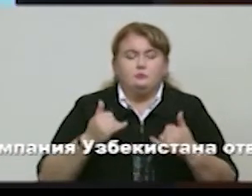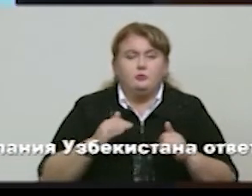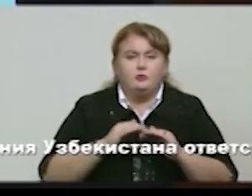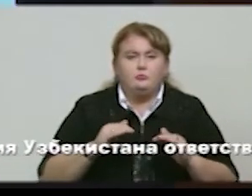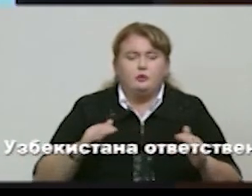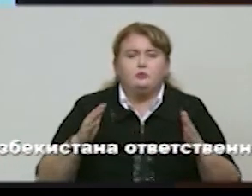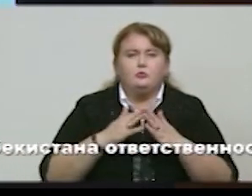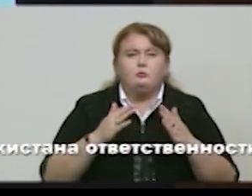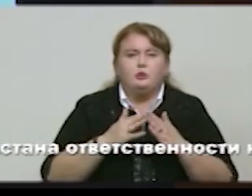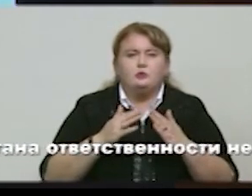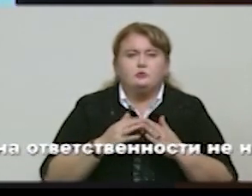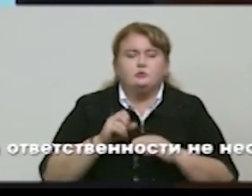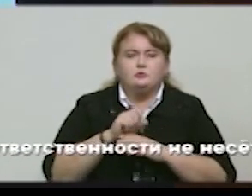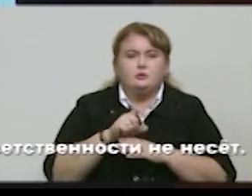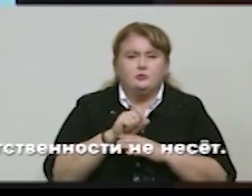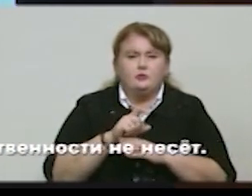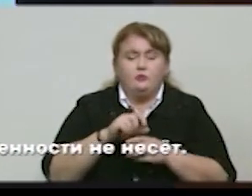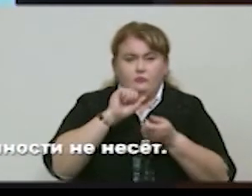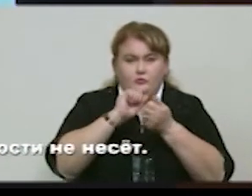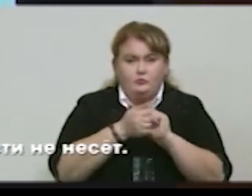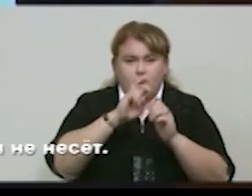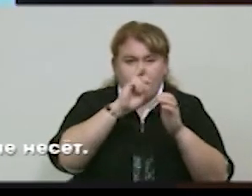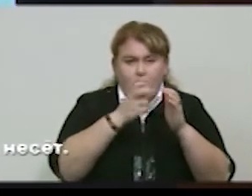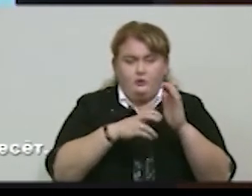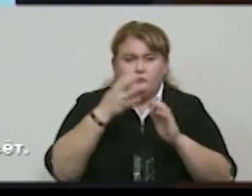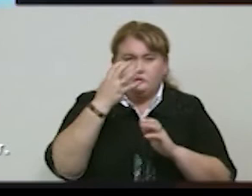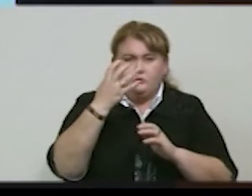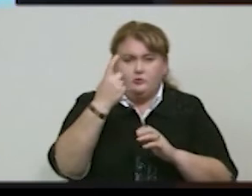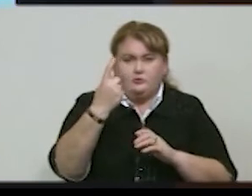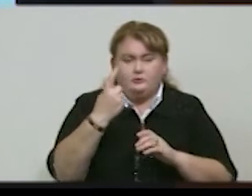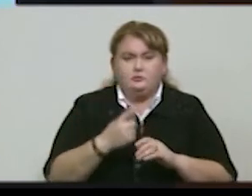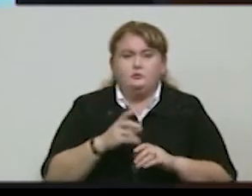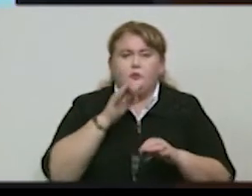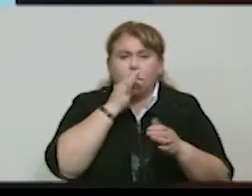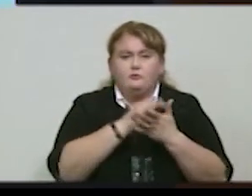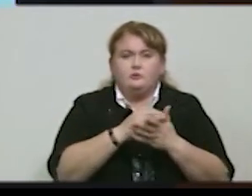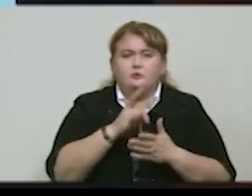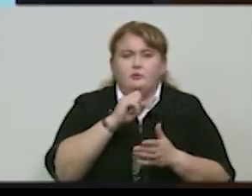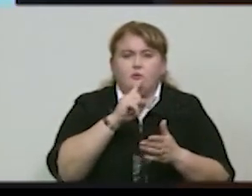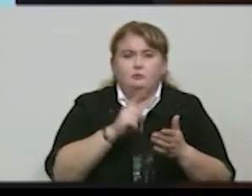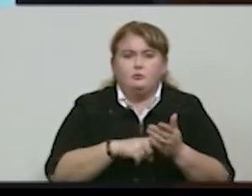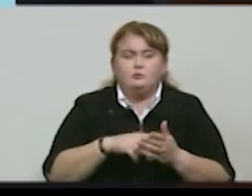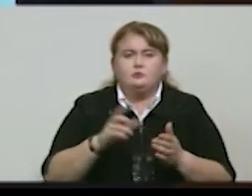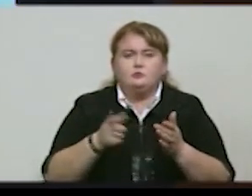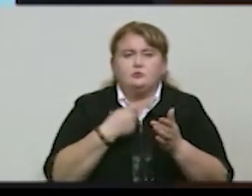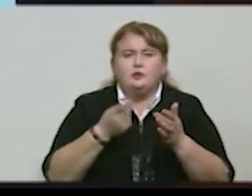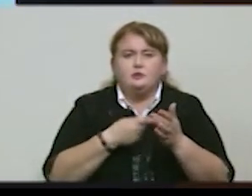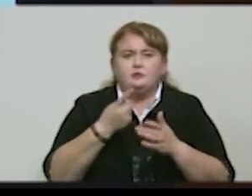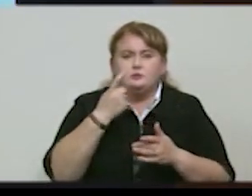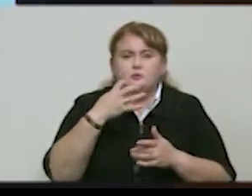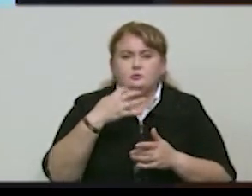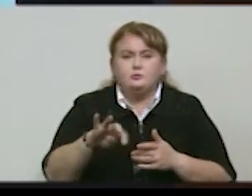ребята, домашнее задание. Выучить параграф 41. Ответить на вопросы на странице